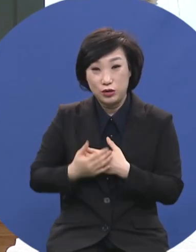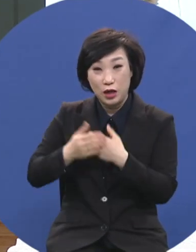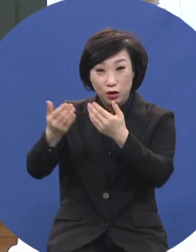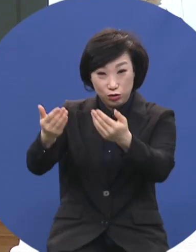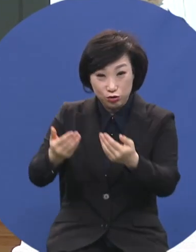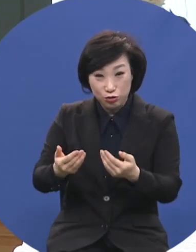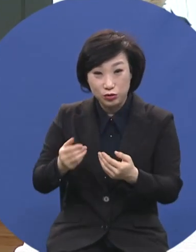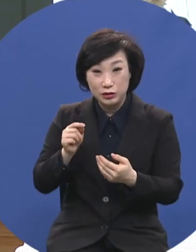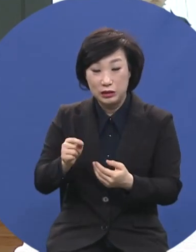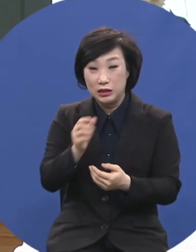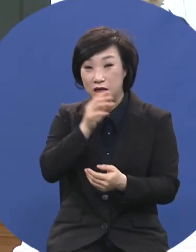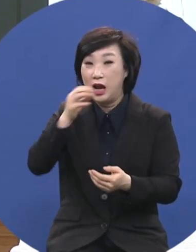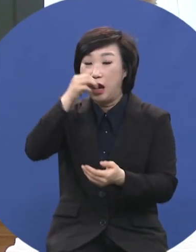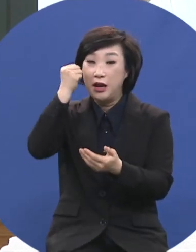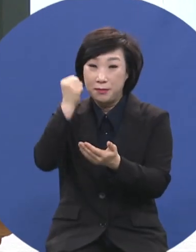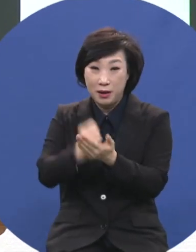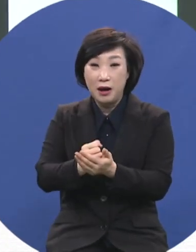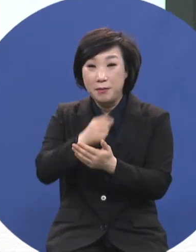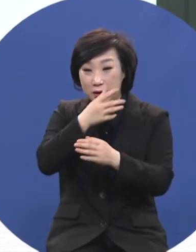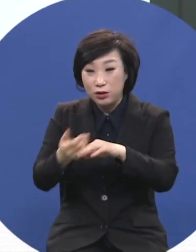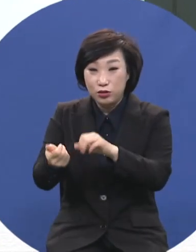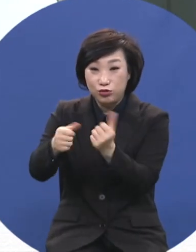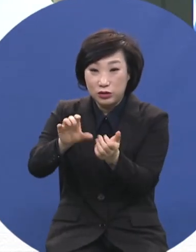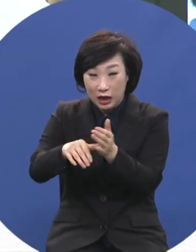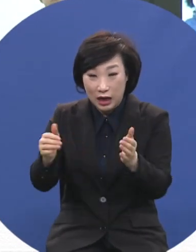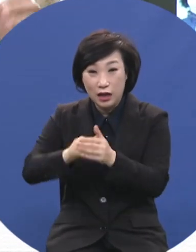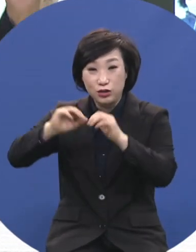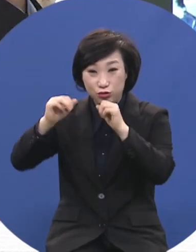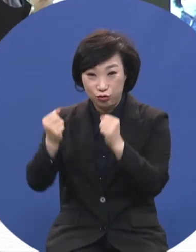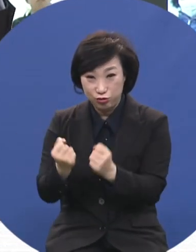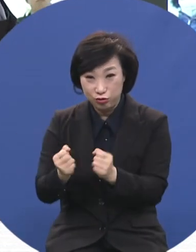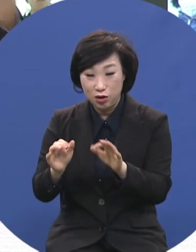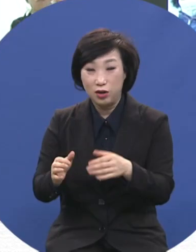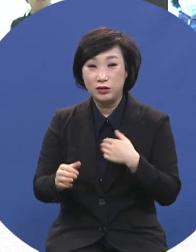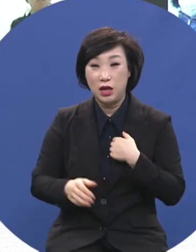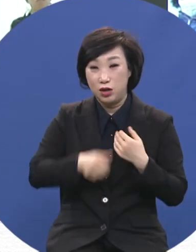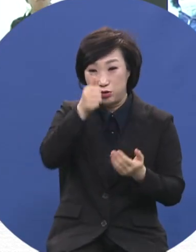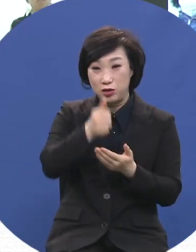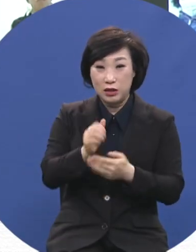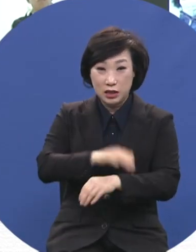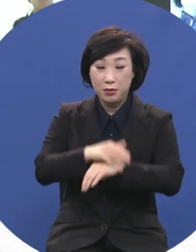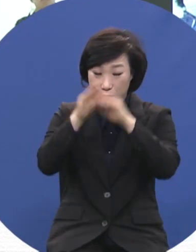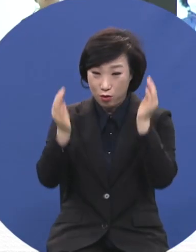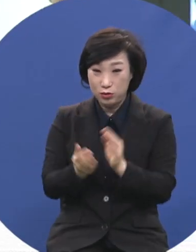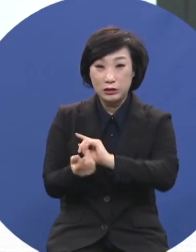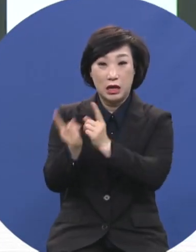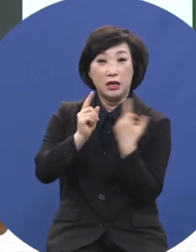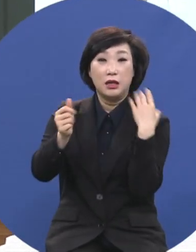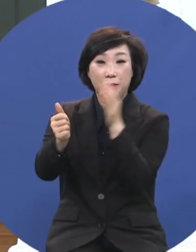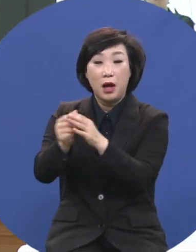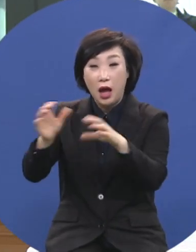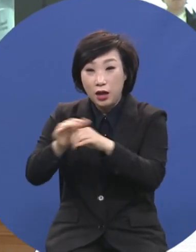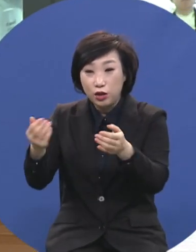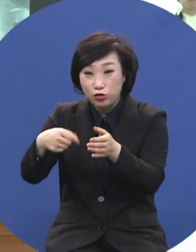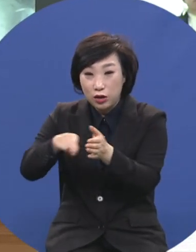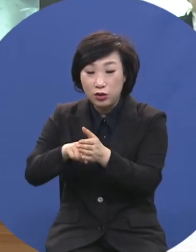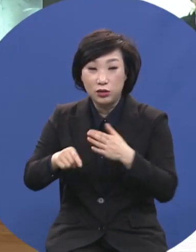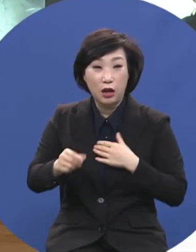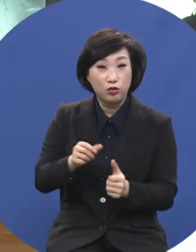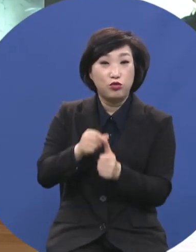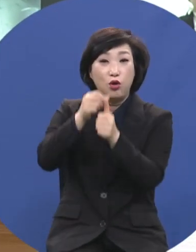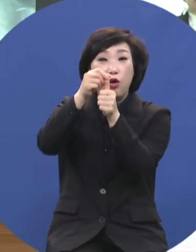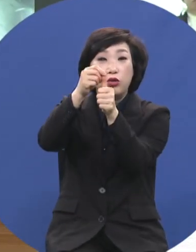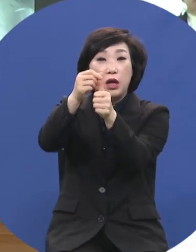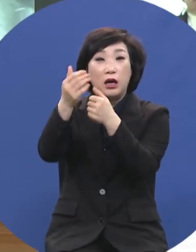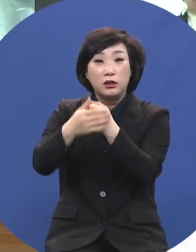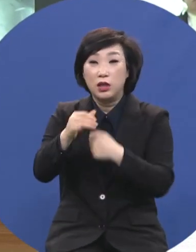주신 십자가에 달려 죽기까지 복종하시면서 내 죄과를 담당하고 해결해주고 나를 구원하신 은혜가